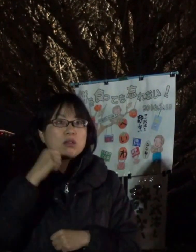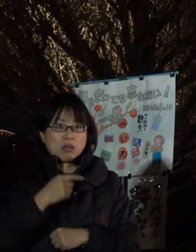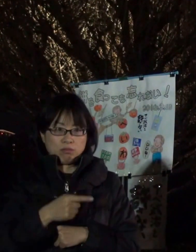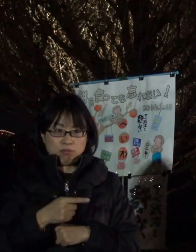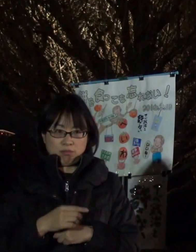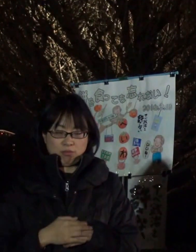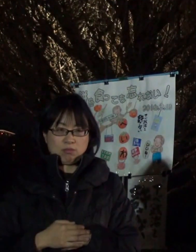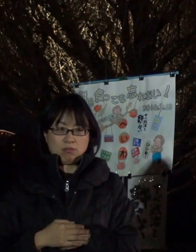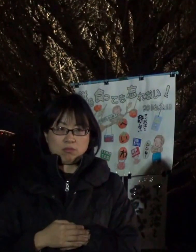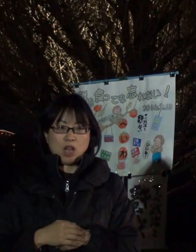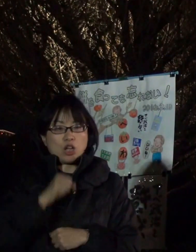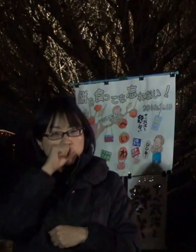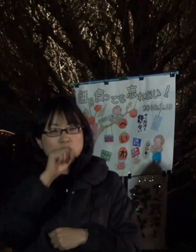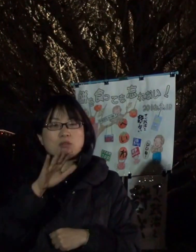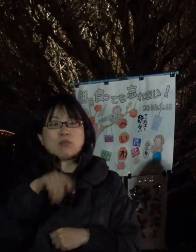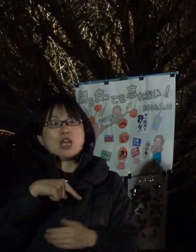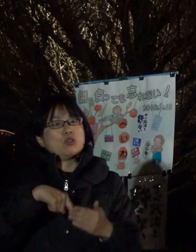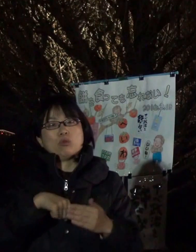さらに